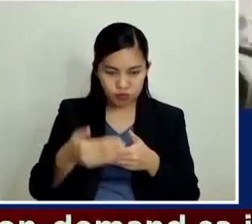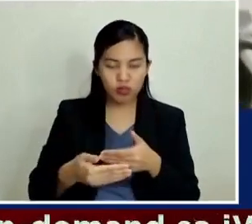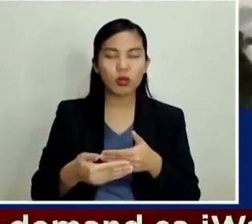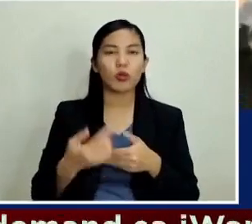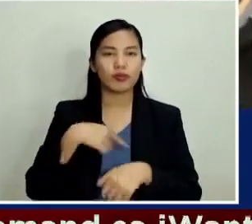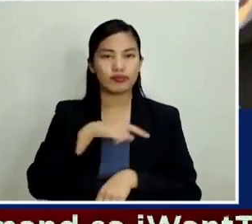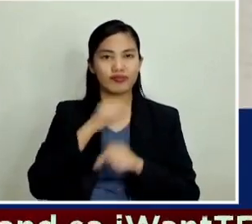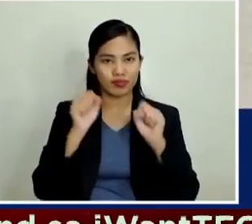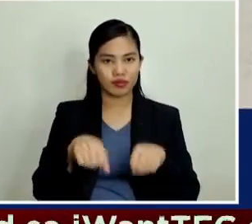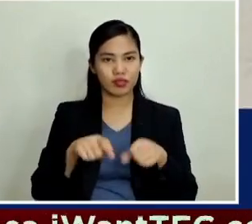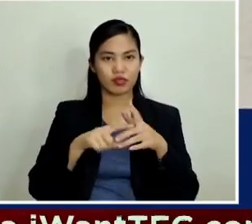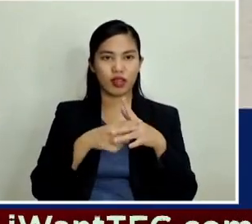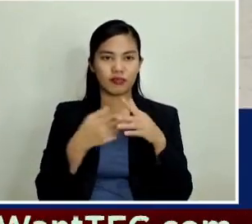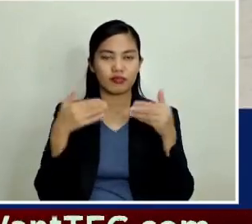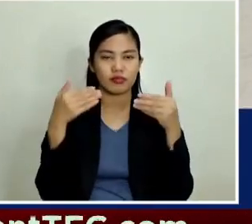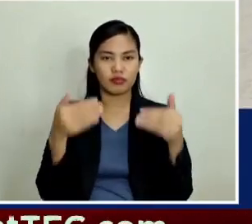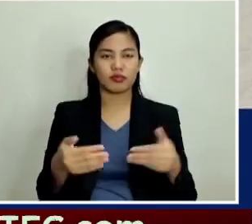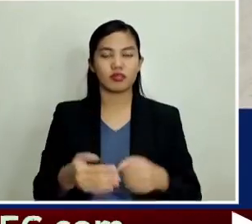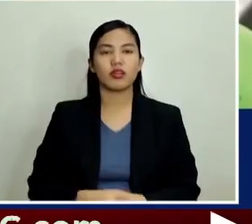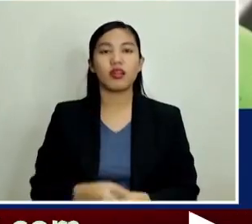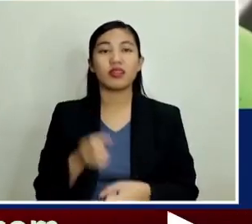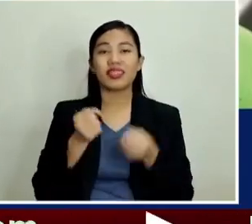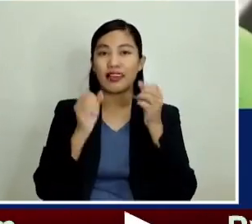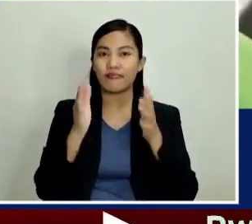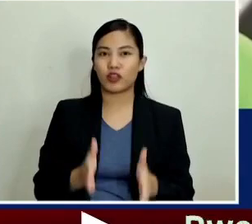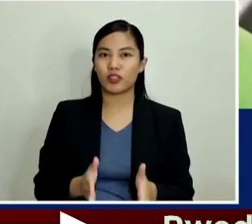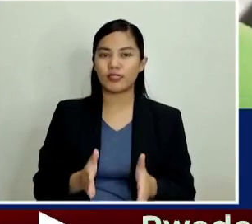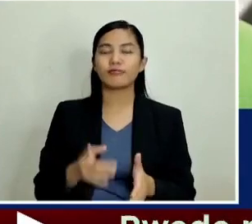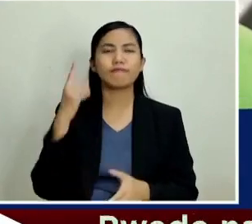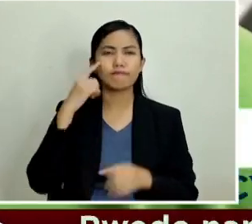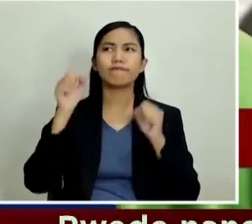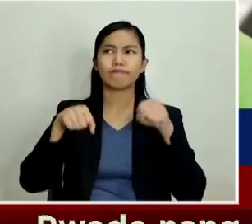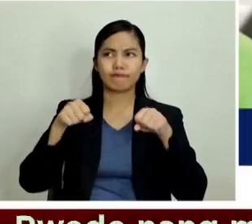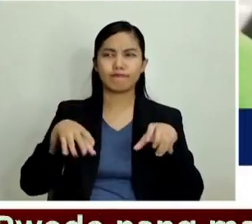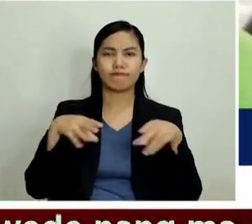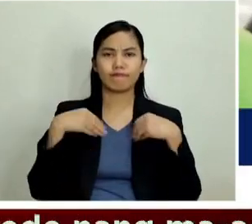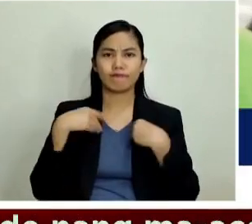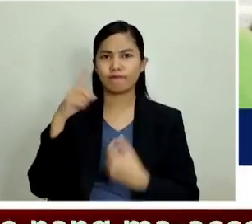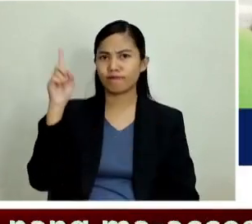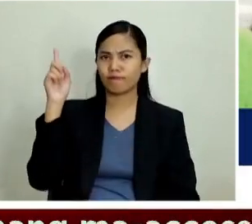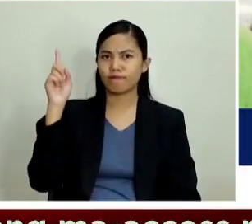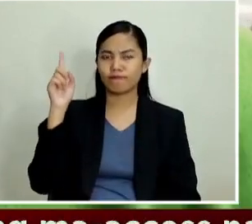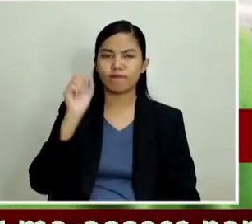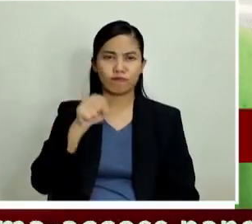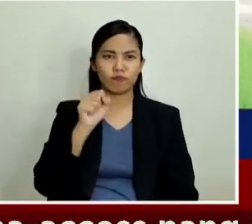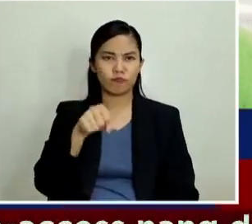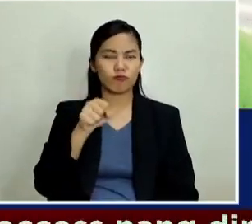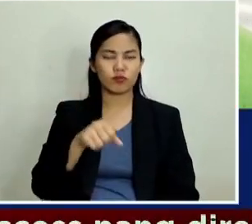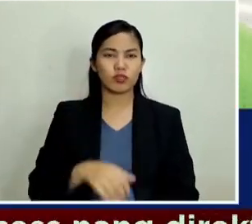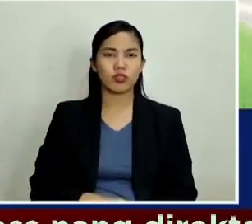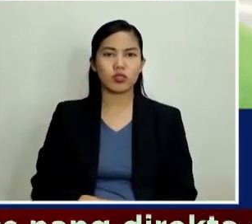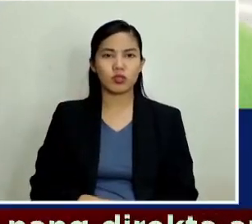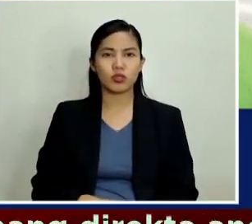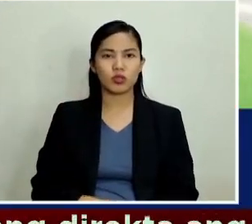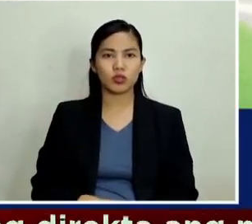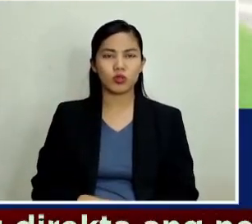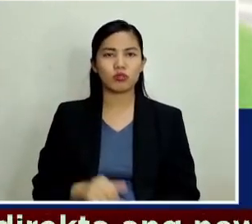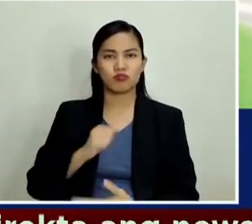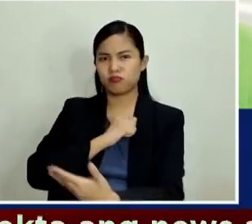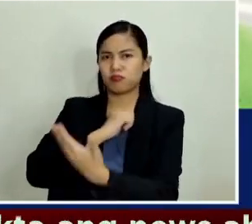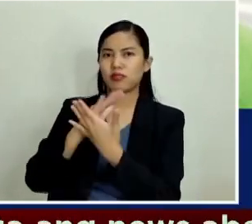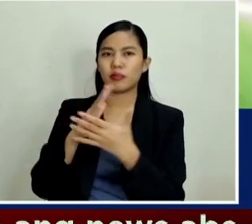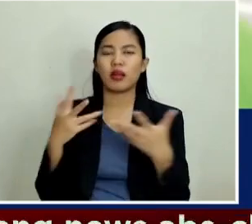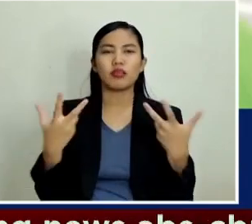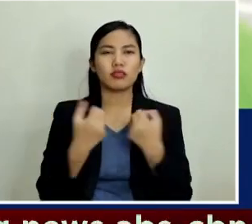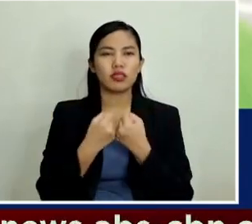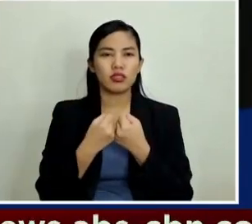mga motorista sa plano ng MMDA. Pabor naman po, para makaiwas din sa mga aksidente. Kasi mga motor, hindi